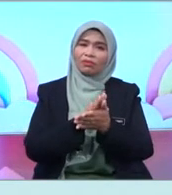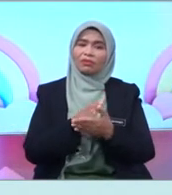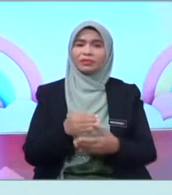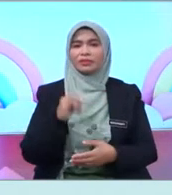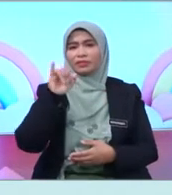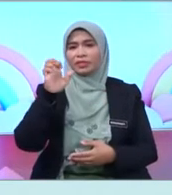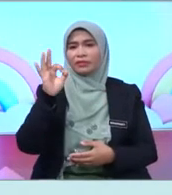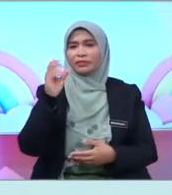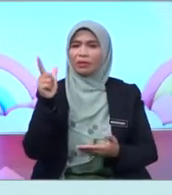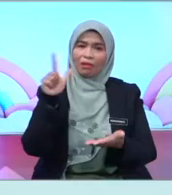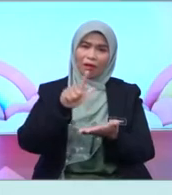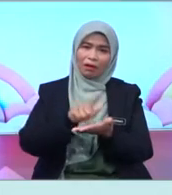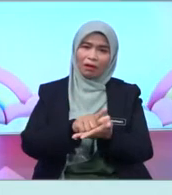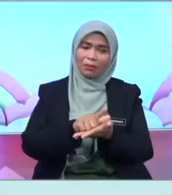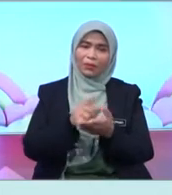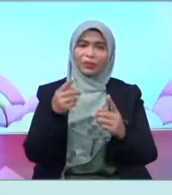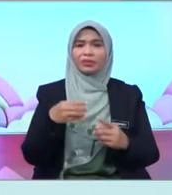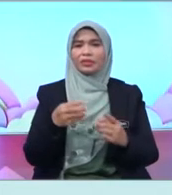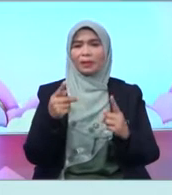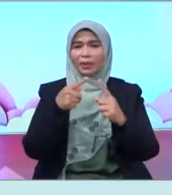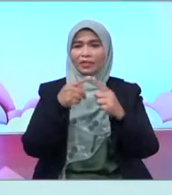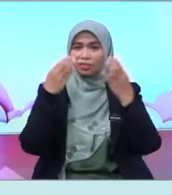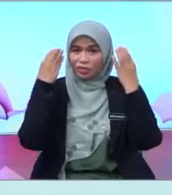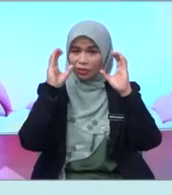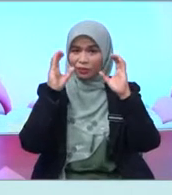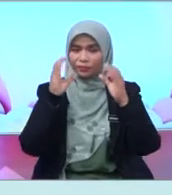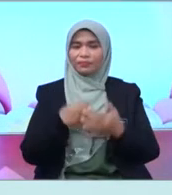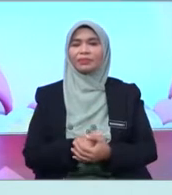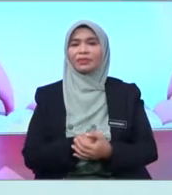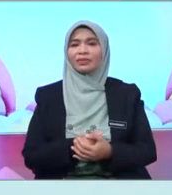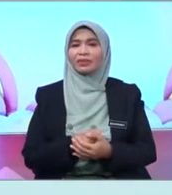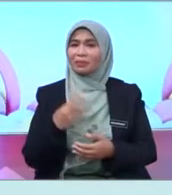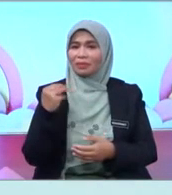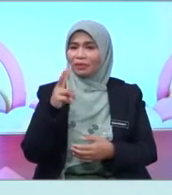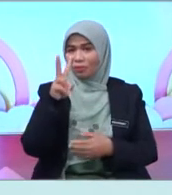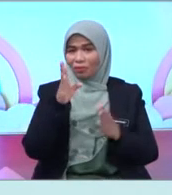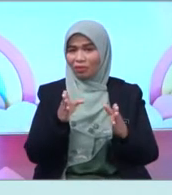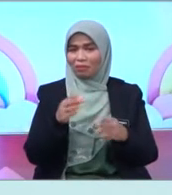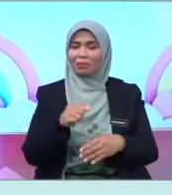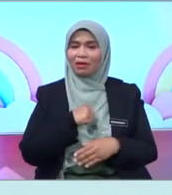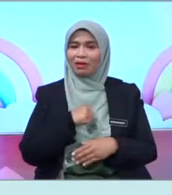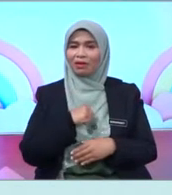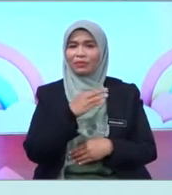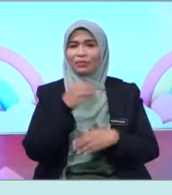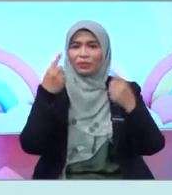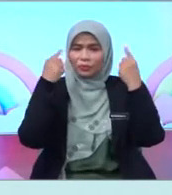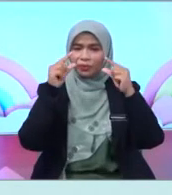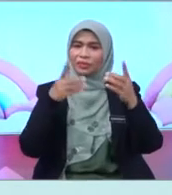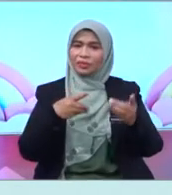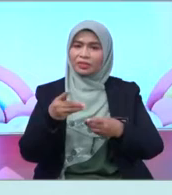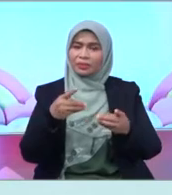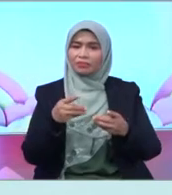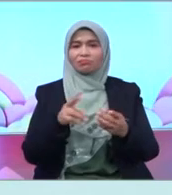tindakan raganya kepada guru disiplin hosting dan event telah mengakui perbuatan mereka dan guru disiplin telah